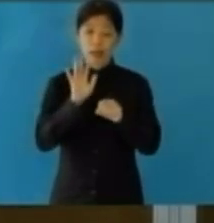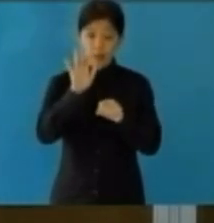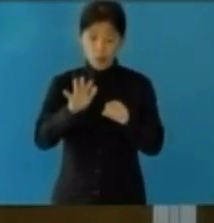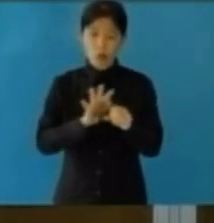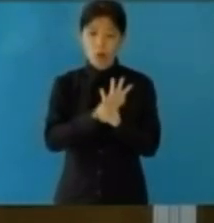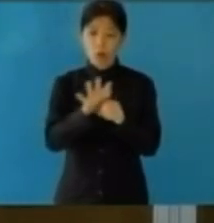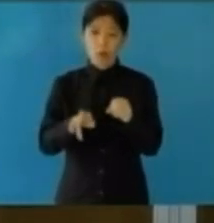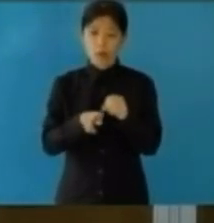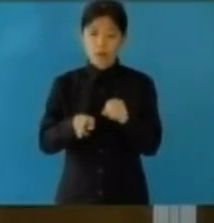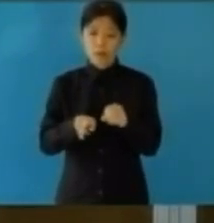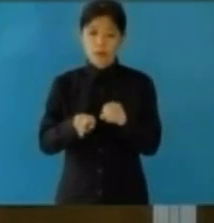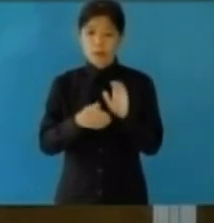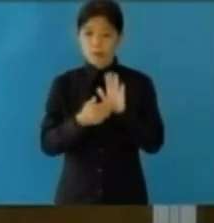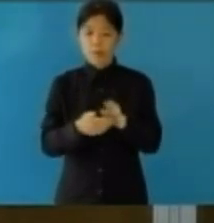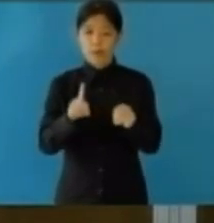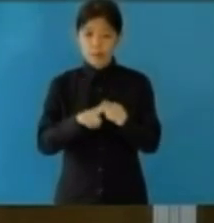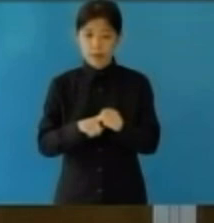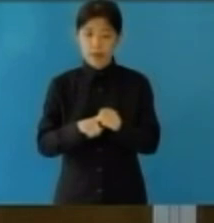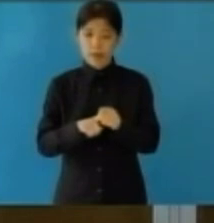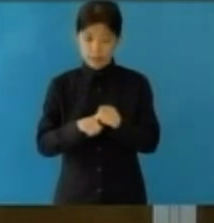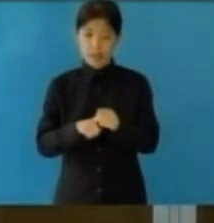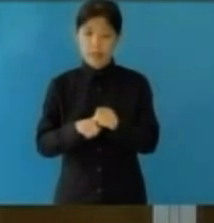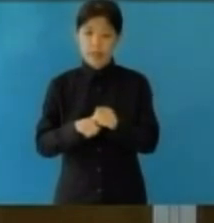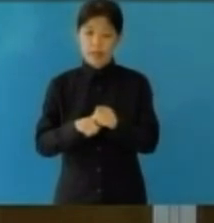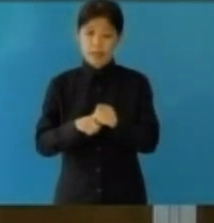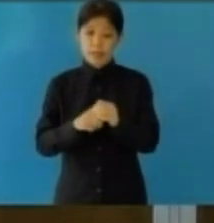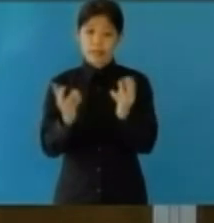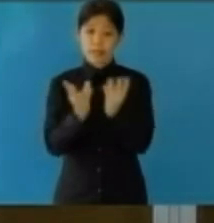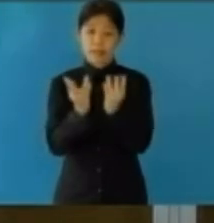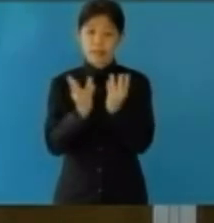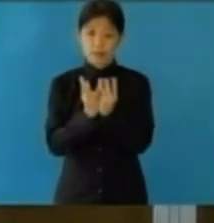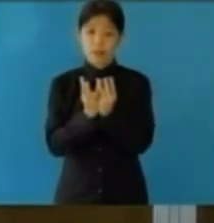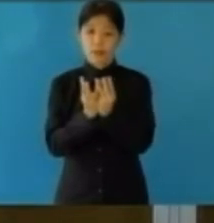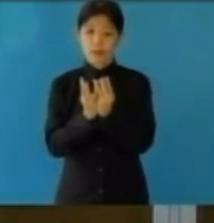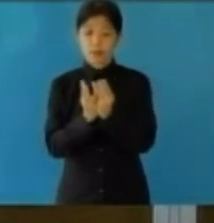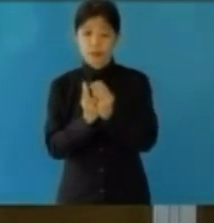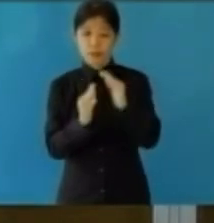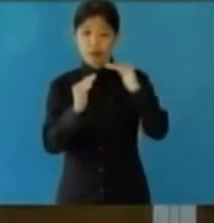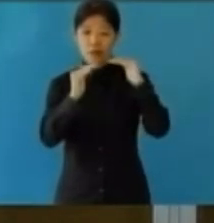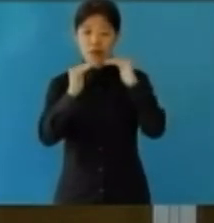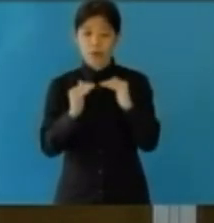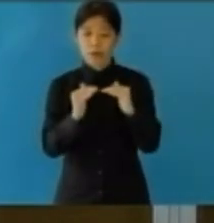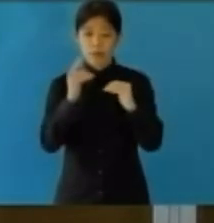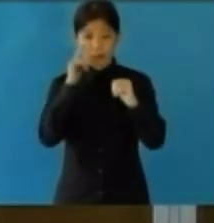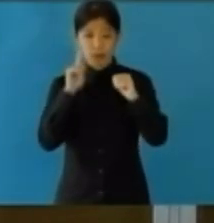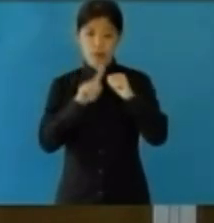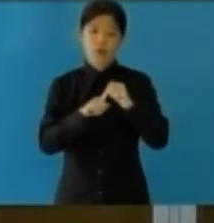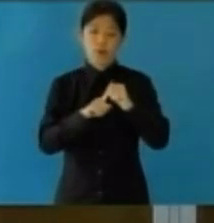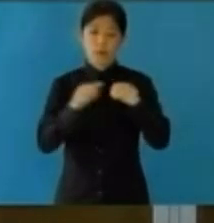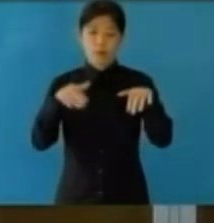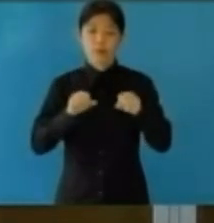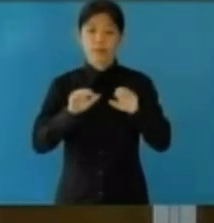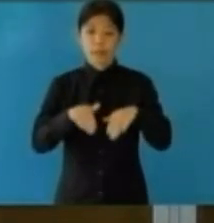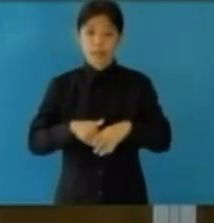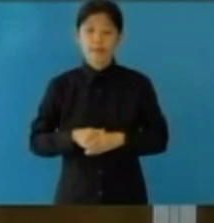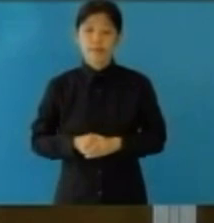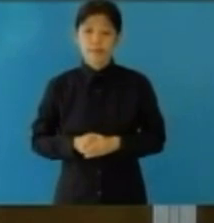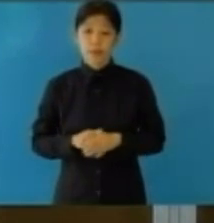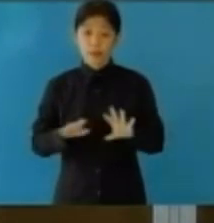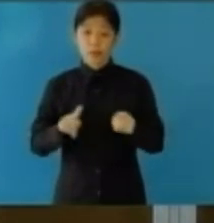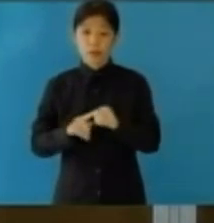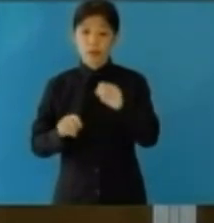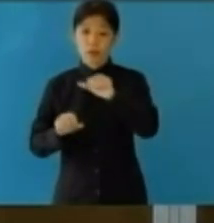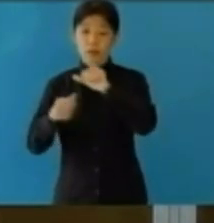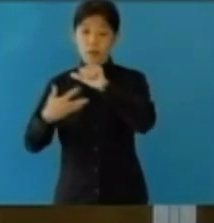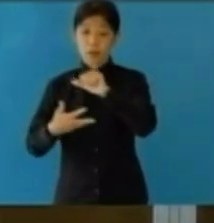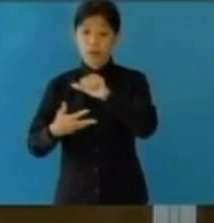対策のために必要な人数を最大限に見込んで目標を設定していました。本年5月8日の